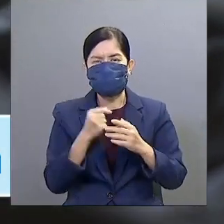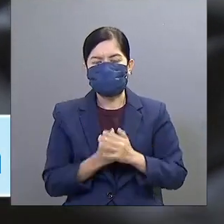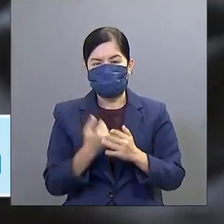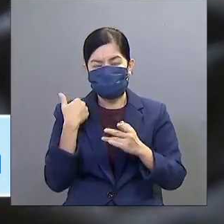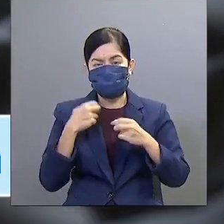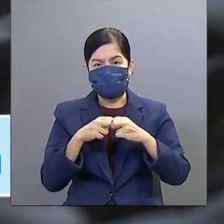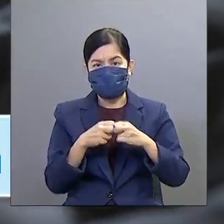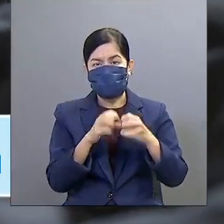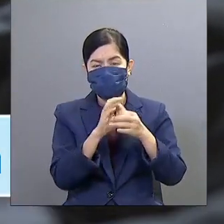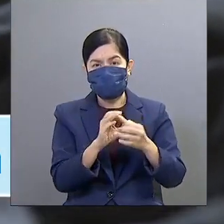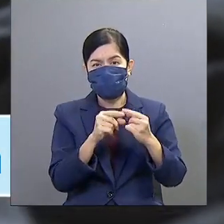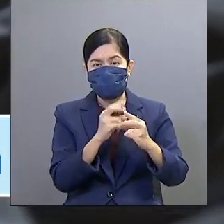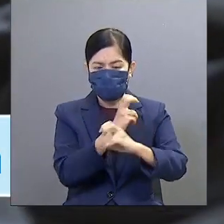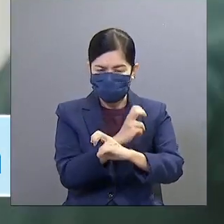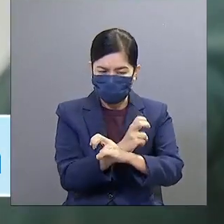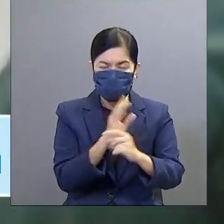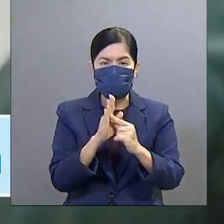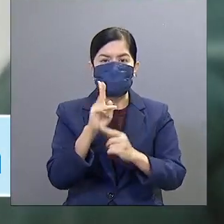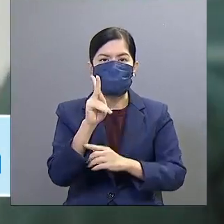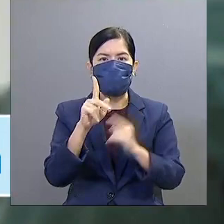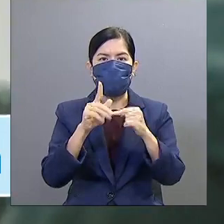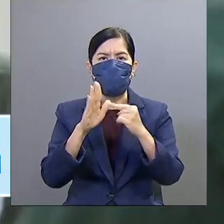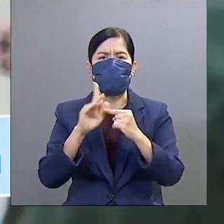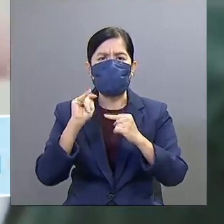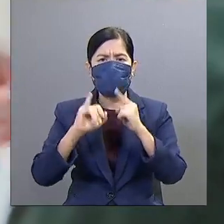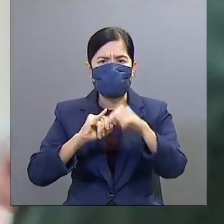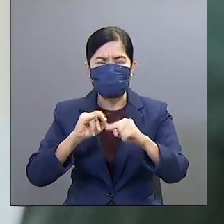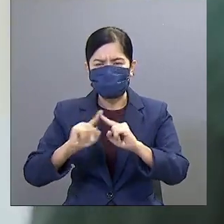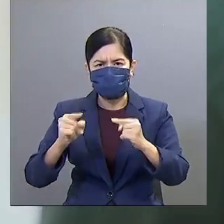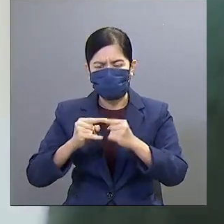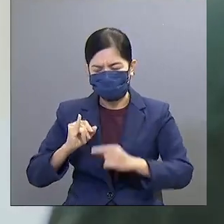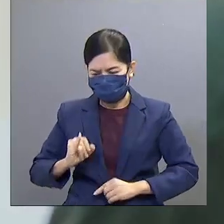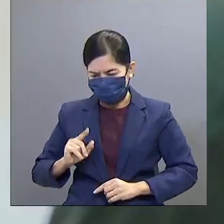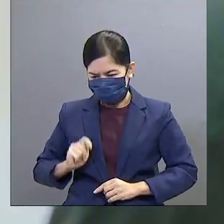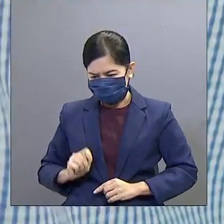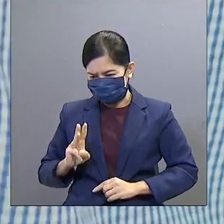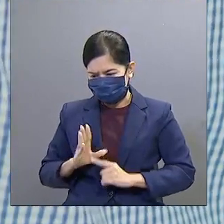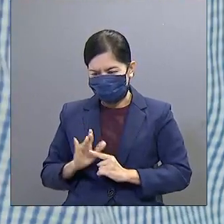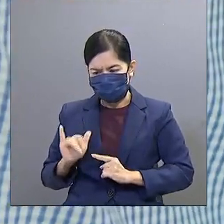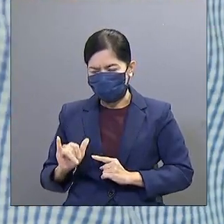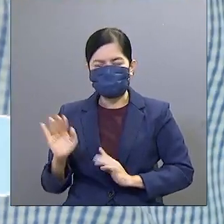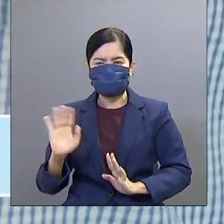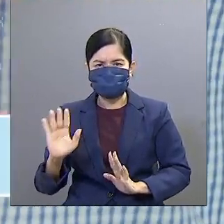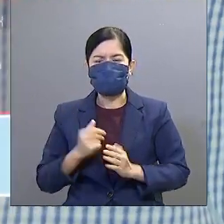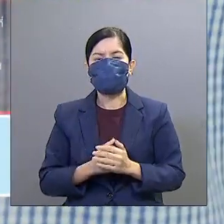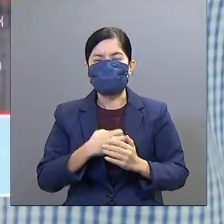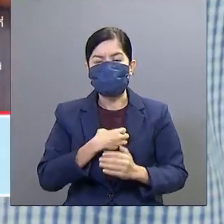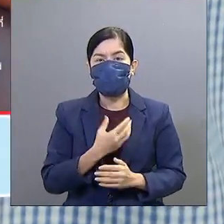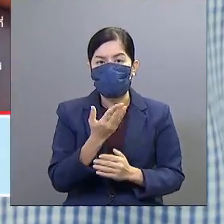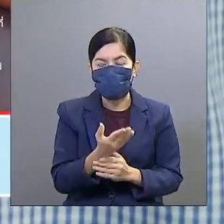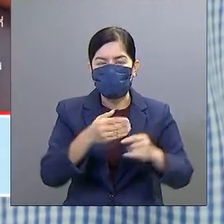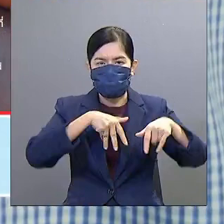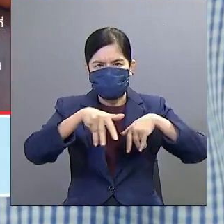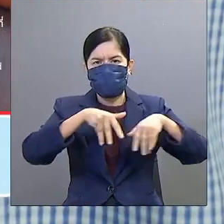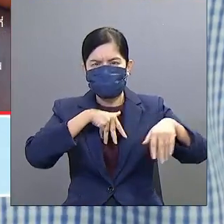งขึ้นแต่ไม่ได้ทำให้เกิดโรคไตวายมากขึ้นแต่อย่างใดนะครับ ดังนั้นขอให้ประชาชนอย่าหลงเชื่อข้อมูลดังกล่าวนะคะขอความร่วมมือไม่ส่งไม่แชร์